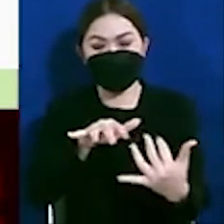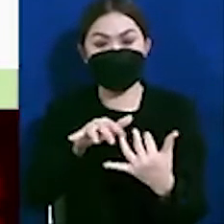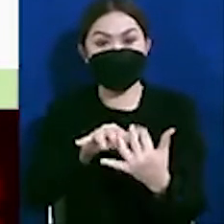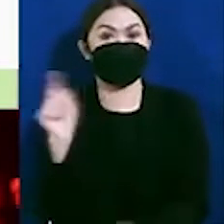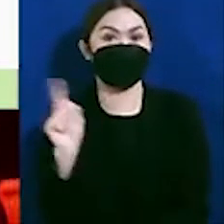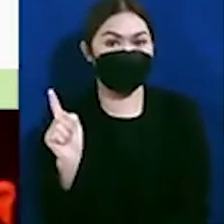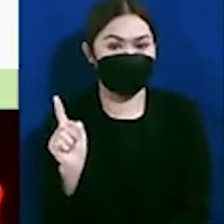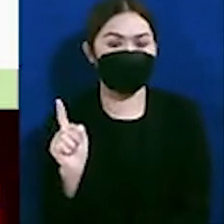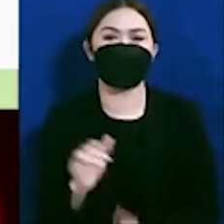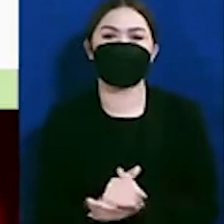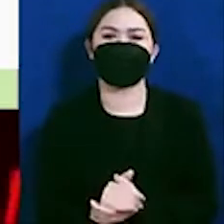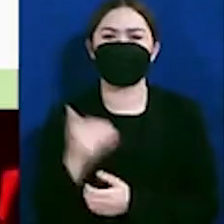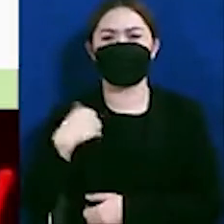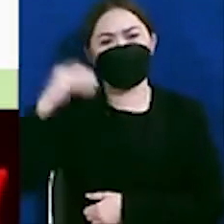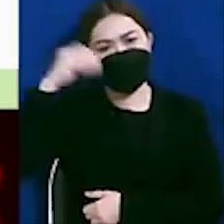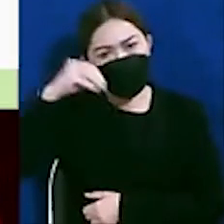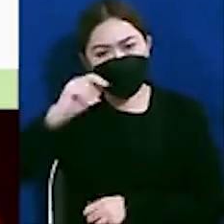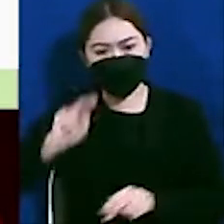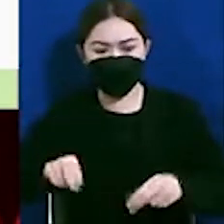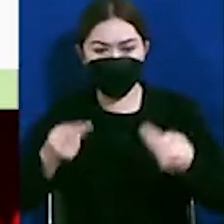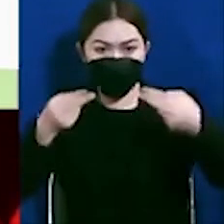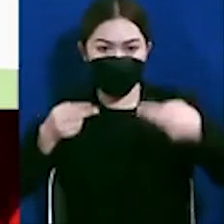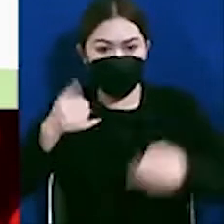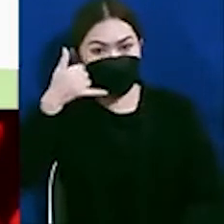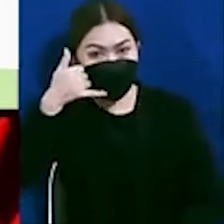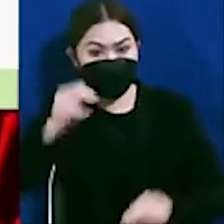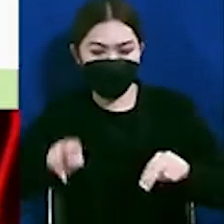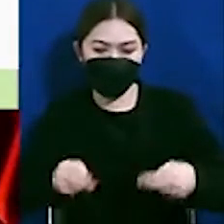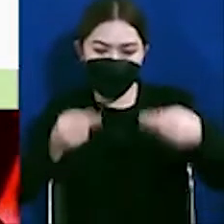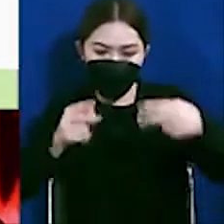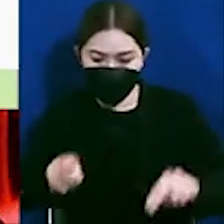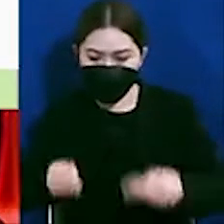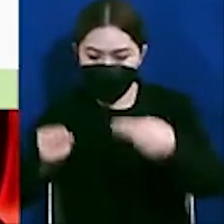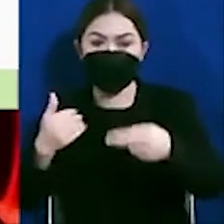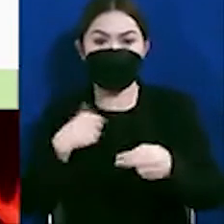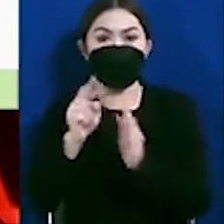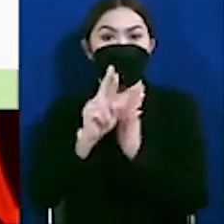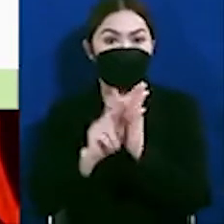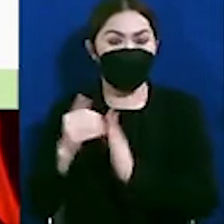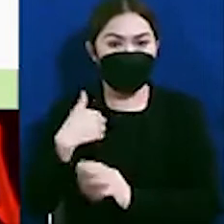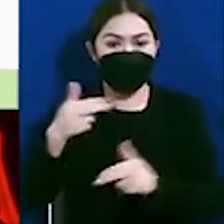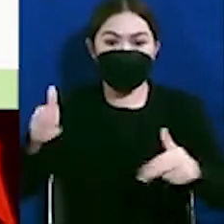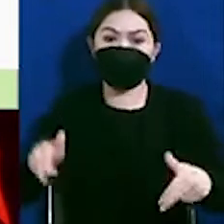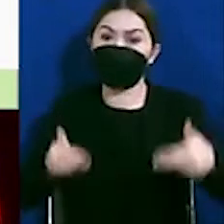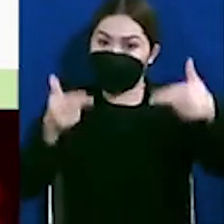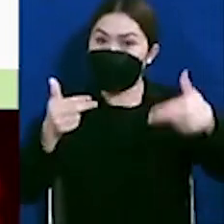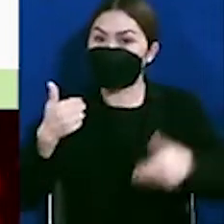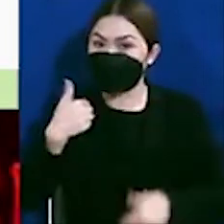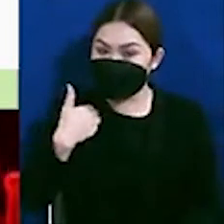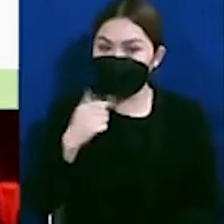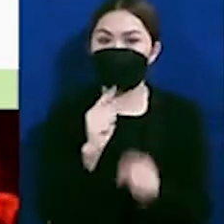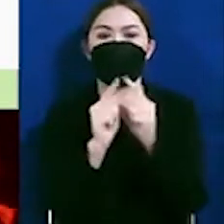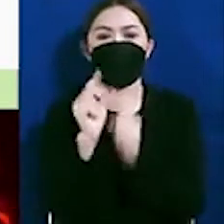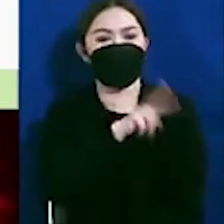มีการติดตามอาการทุกวันนะครับคือเทเลConferenceแล้วจัดระบบด้วยครับมีวีดีโอคอลเทเลอ Conference